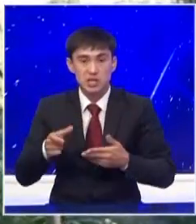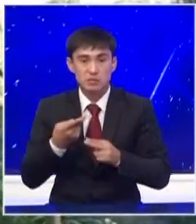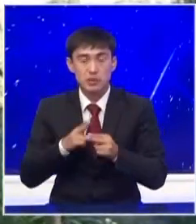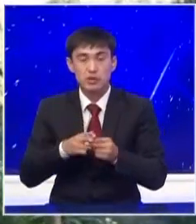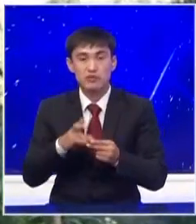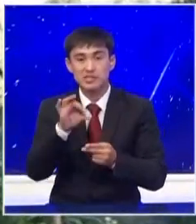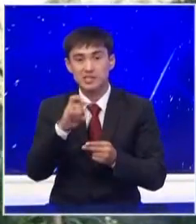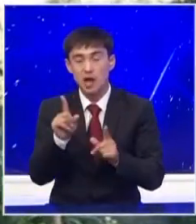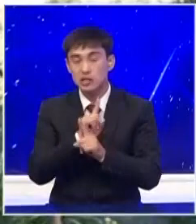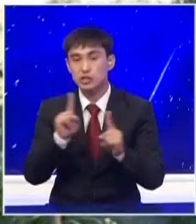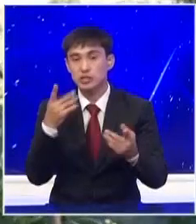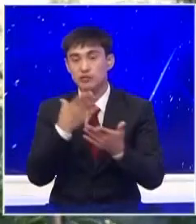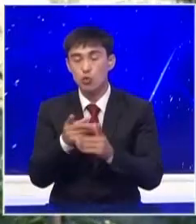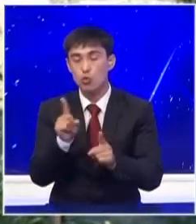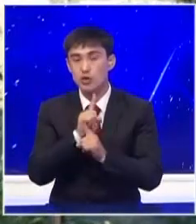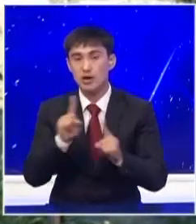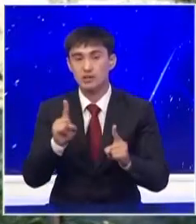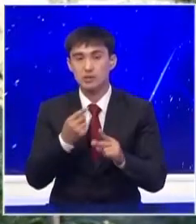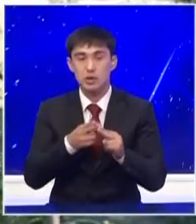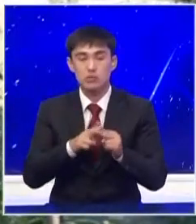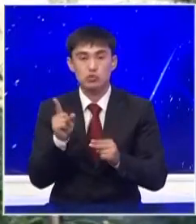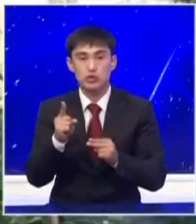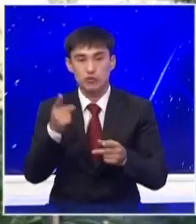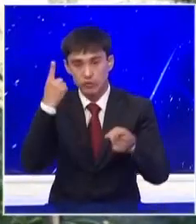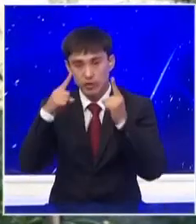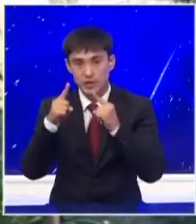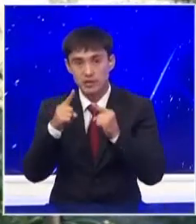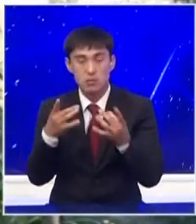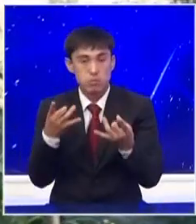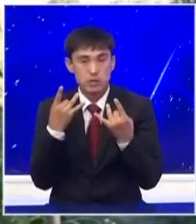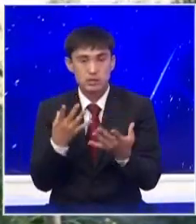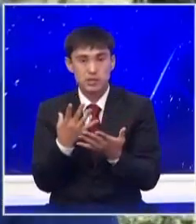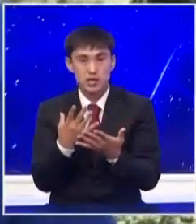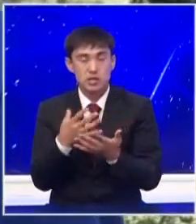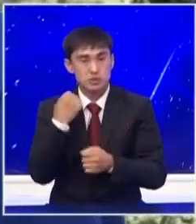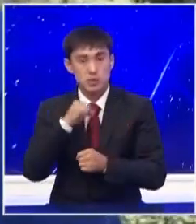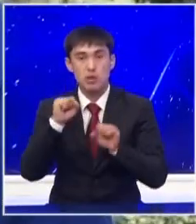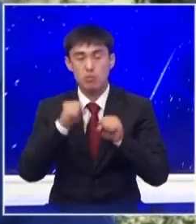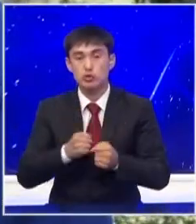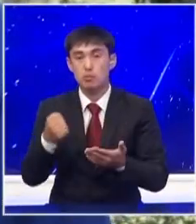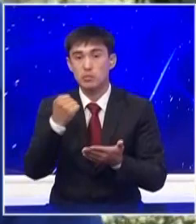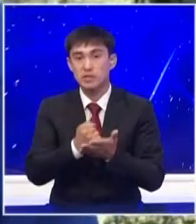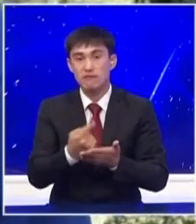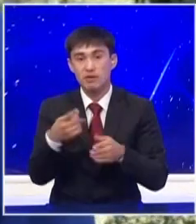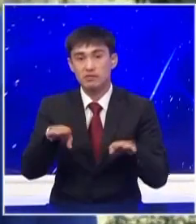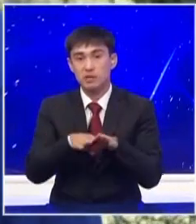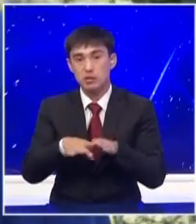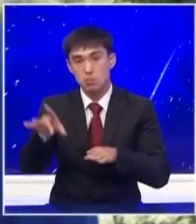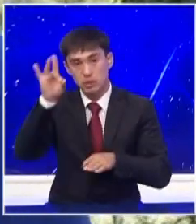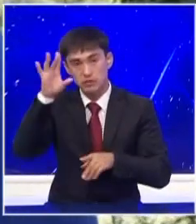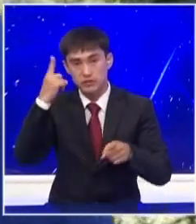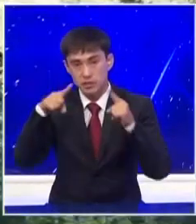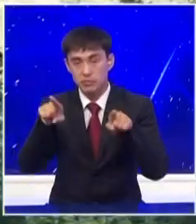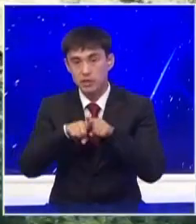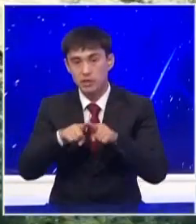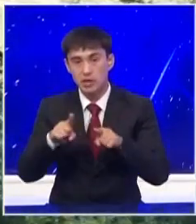его стиль отличается своей уникальностью, потому что его творения довольно просты, но их смело можно поставить в один ряд с произведениями